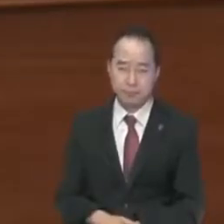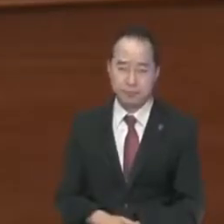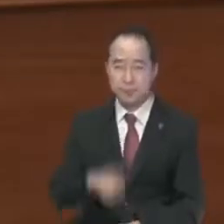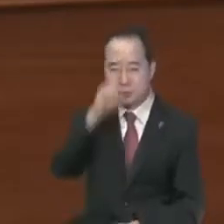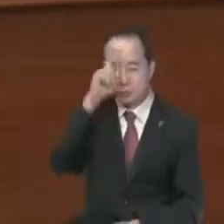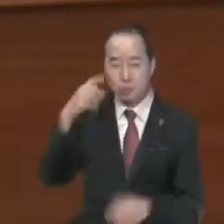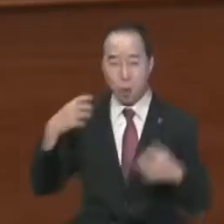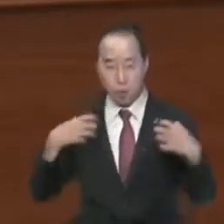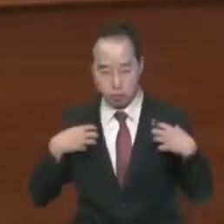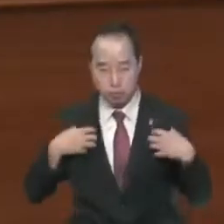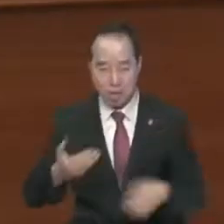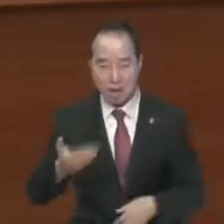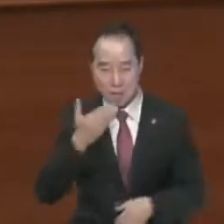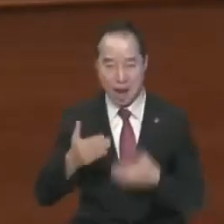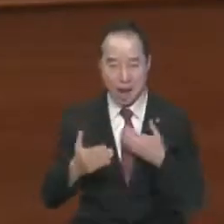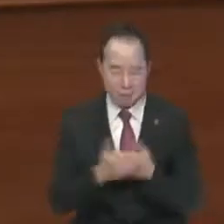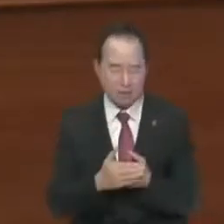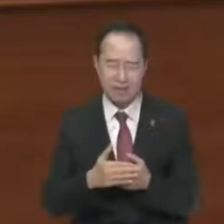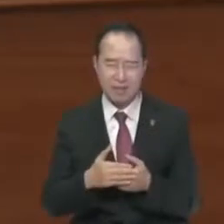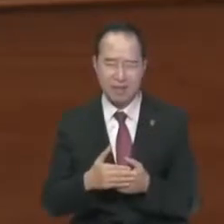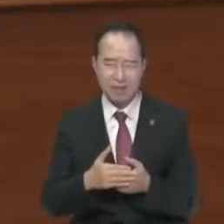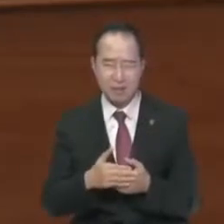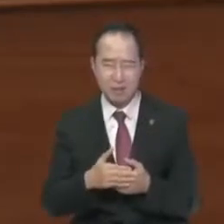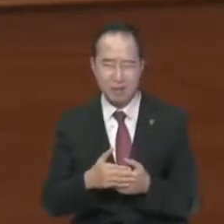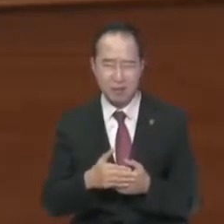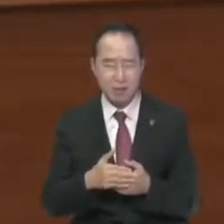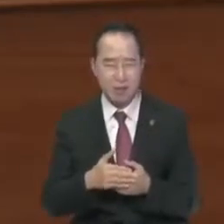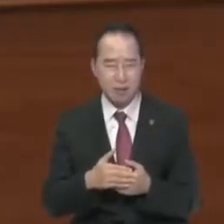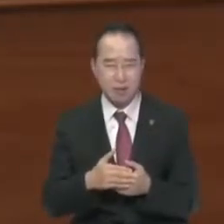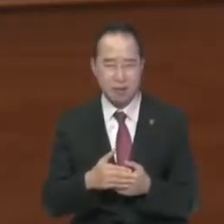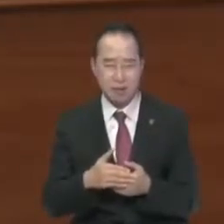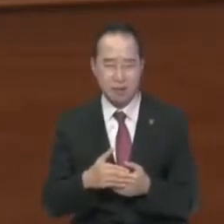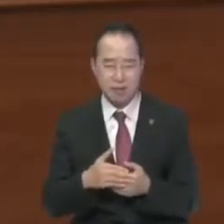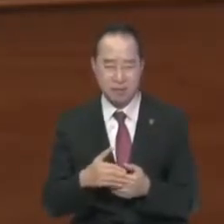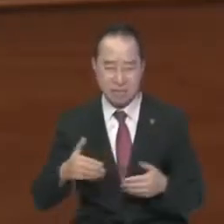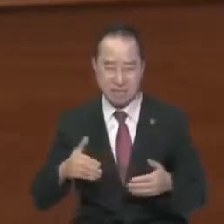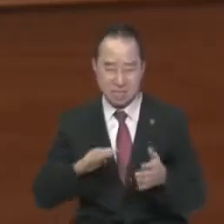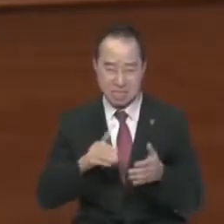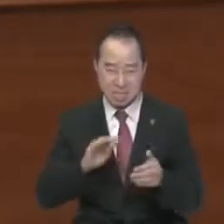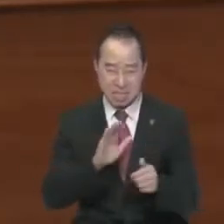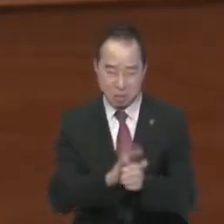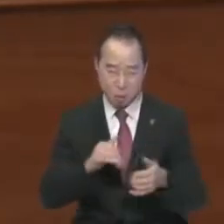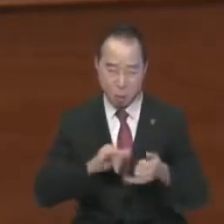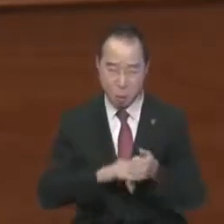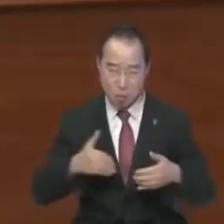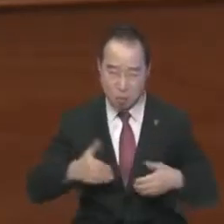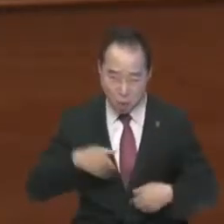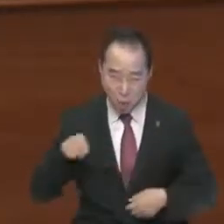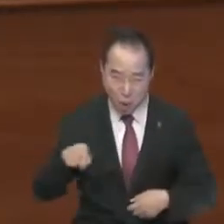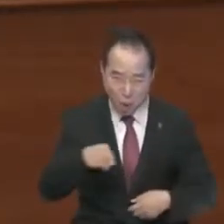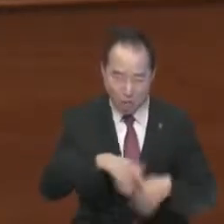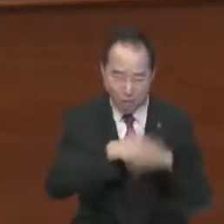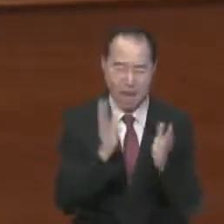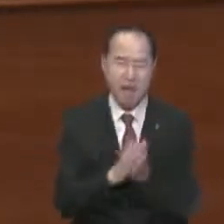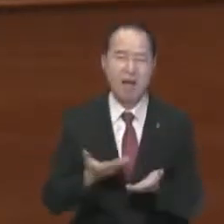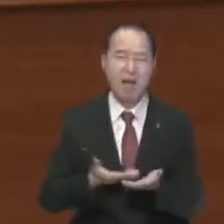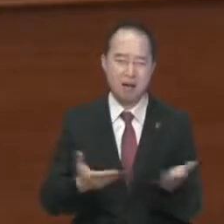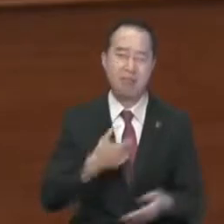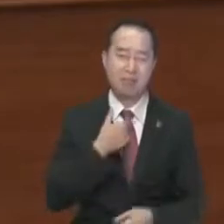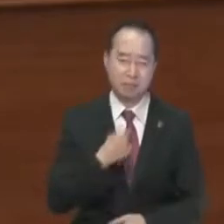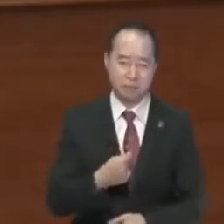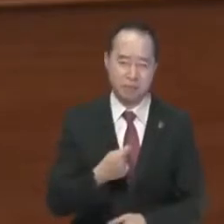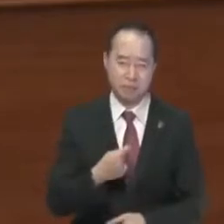정부는 가능한 한 사각지대가 없이 지원이 꼭 필요한 국민에게는 지원을 해드리고 싶은